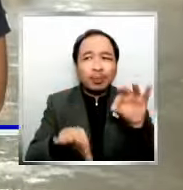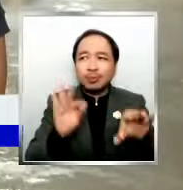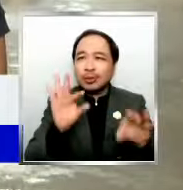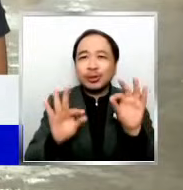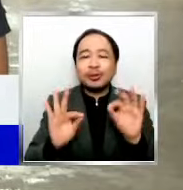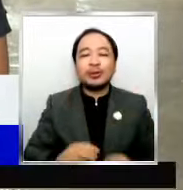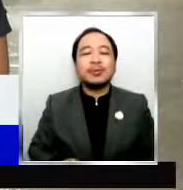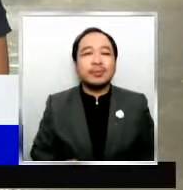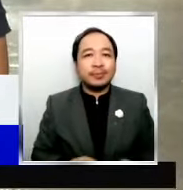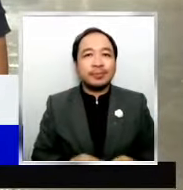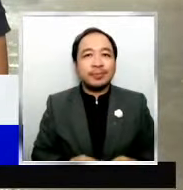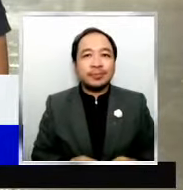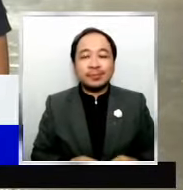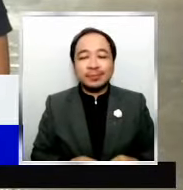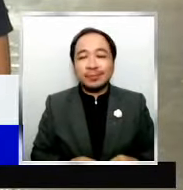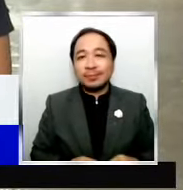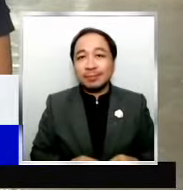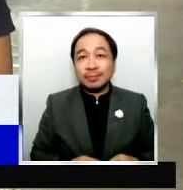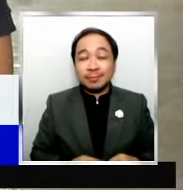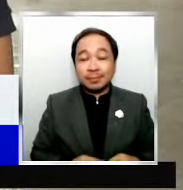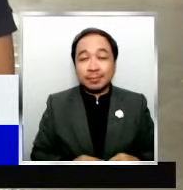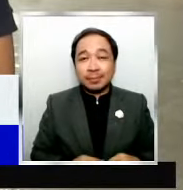JP!